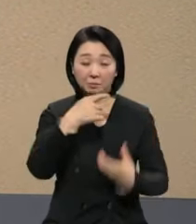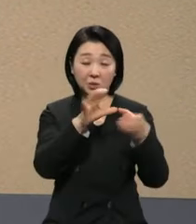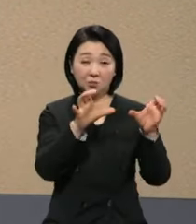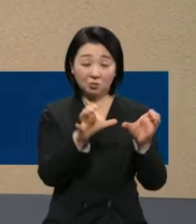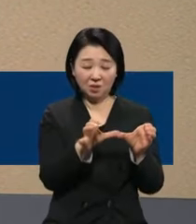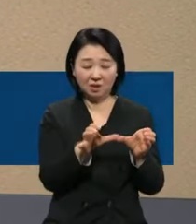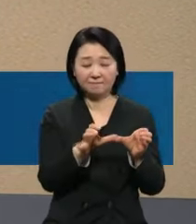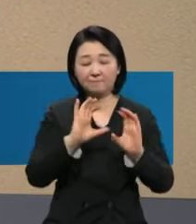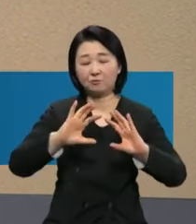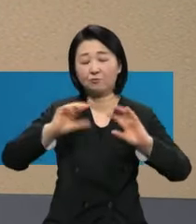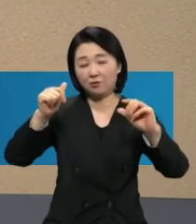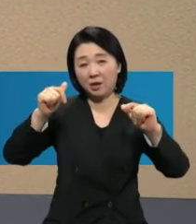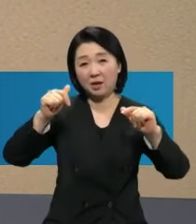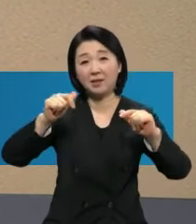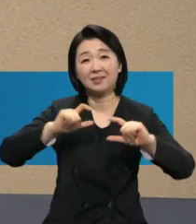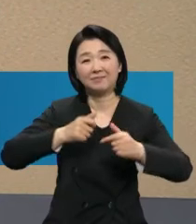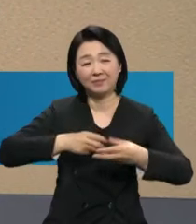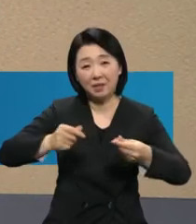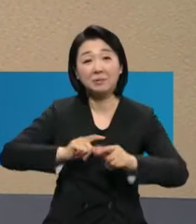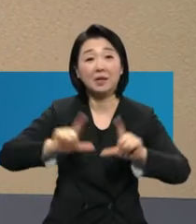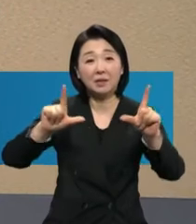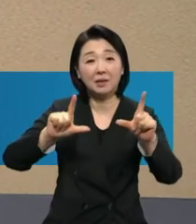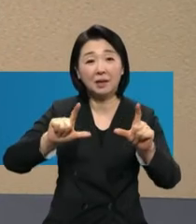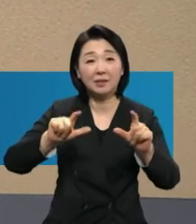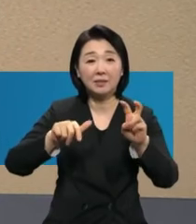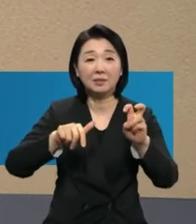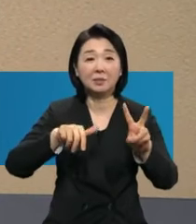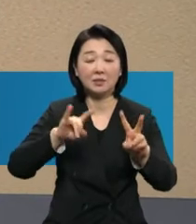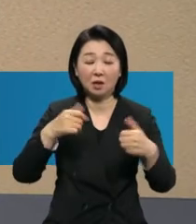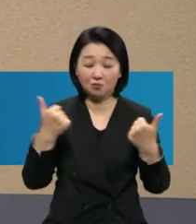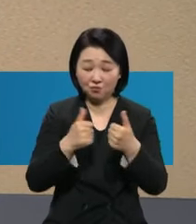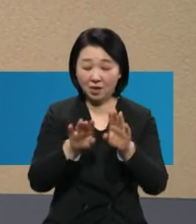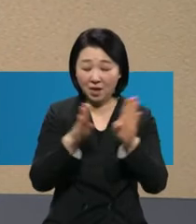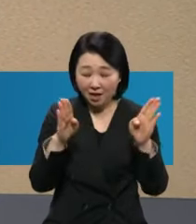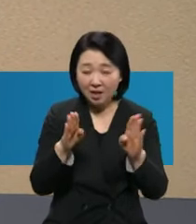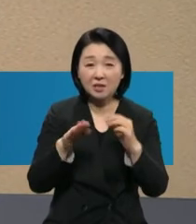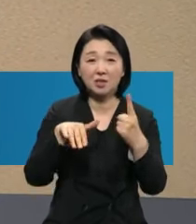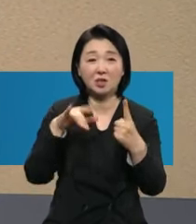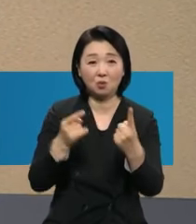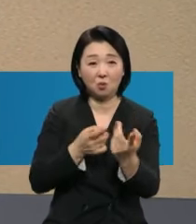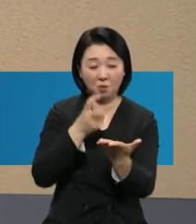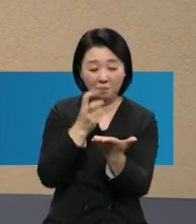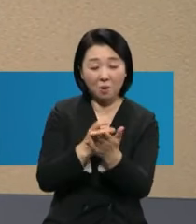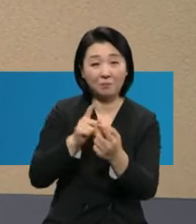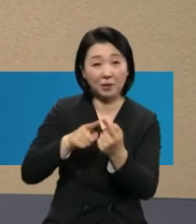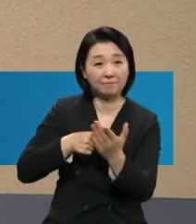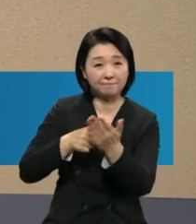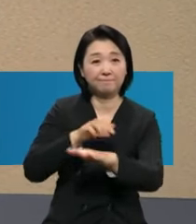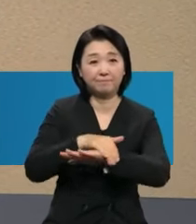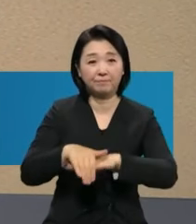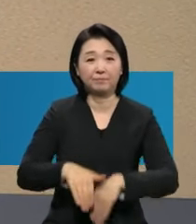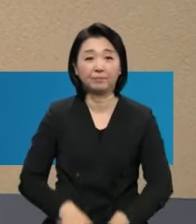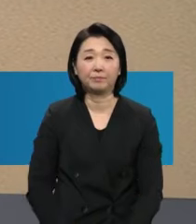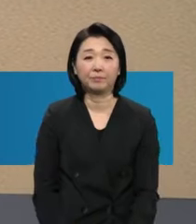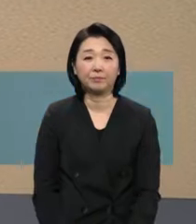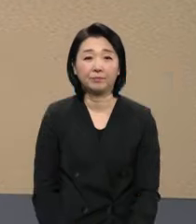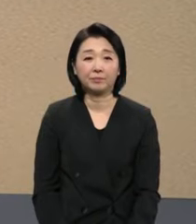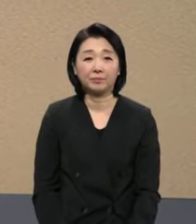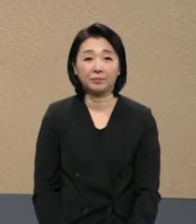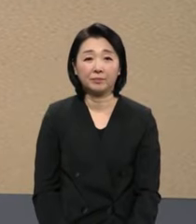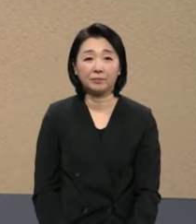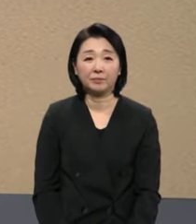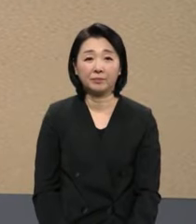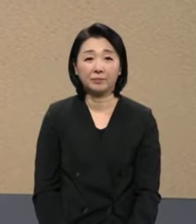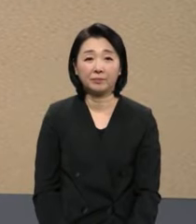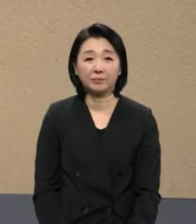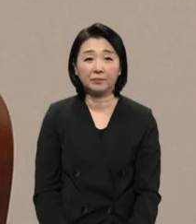더불어민주당은 국회 참사의 날이라며 다음 국회가 열리자마자 1호 법안으로 최상병 특검법을 다시 추진하겠다고 밝혔습니다. 이재승